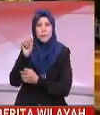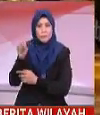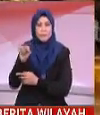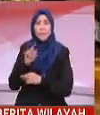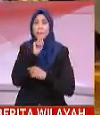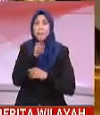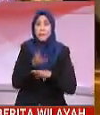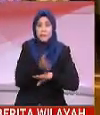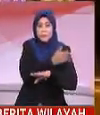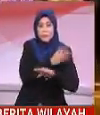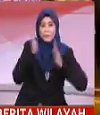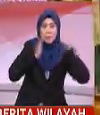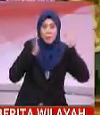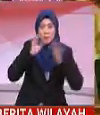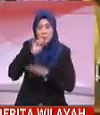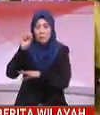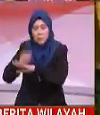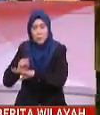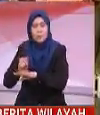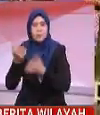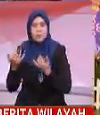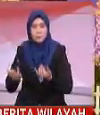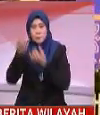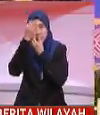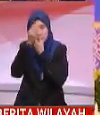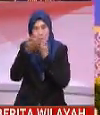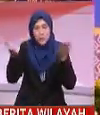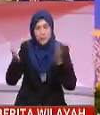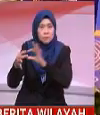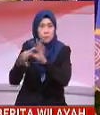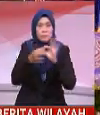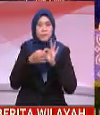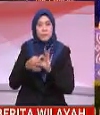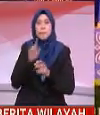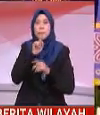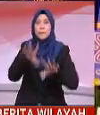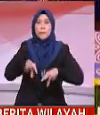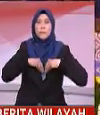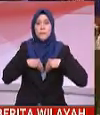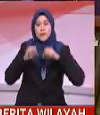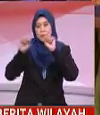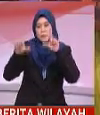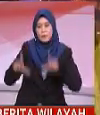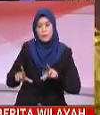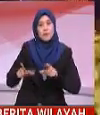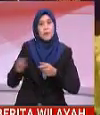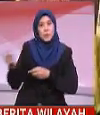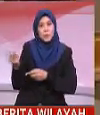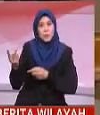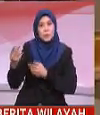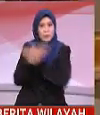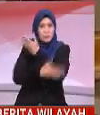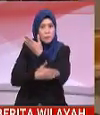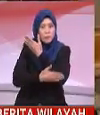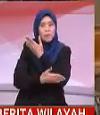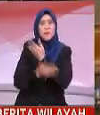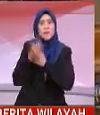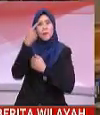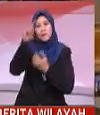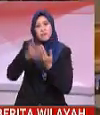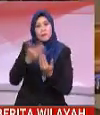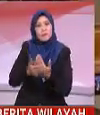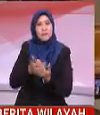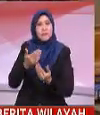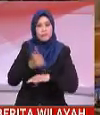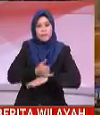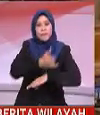Malaysia Singapura menerusi kenyataan bersama memaklumkan untuk memperakui sijil vaksinasi kedua-dua negara bagi memudahkan